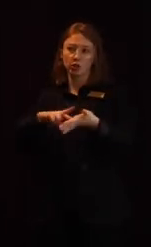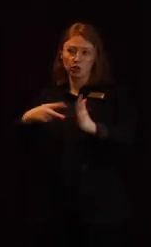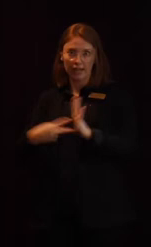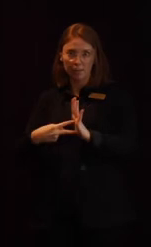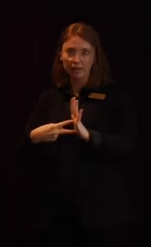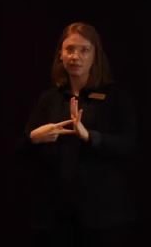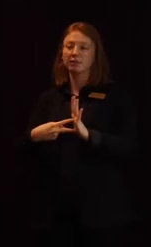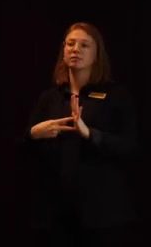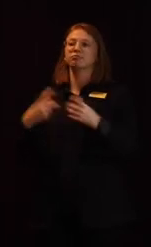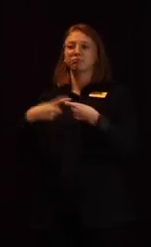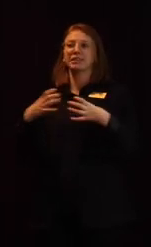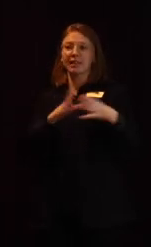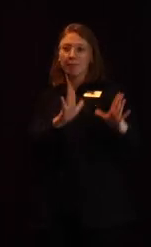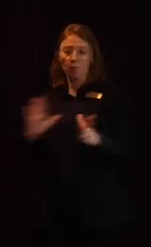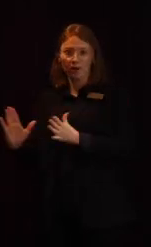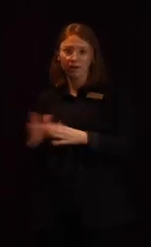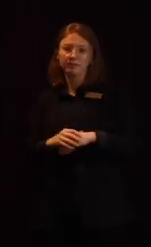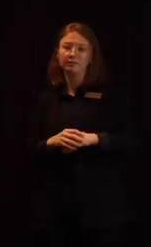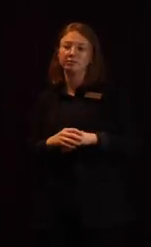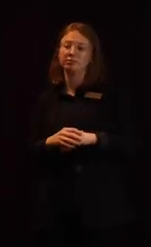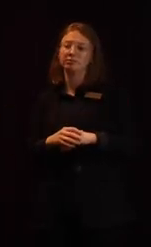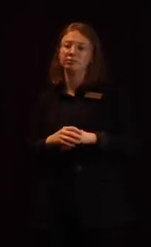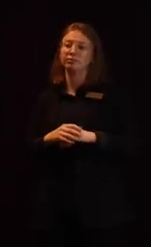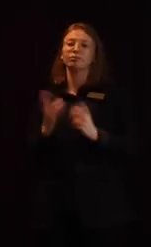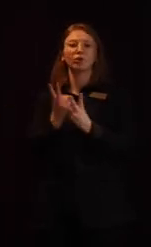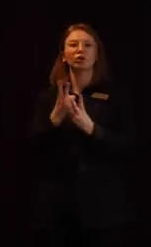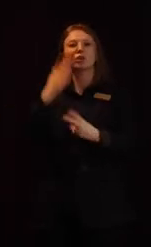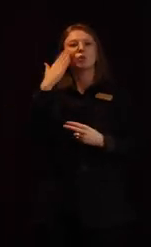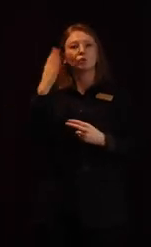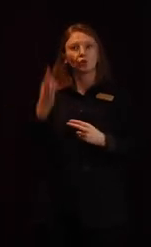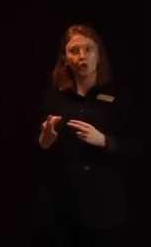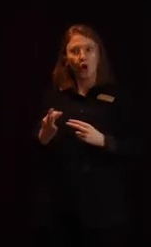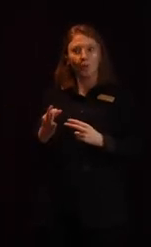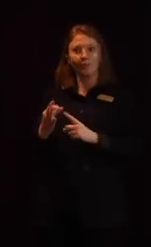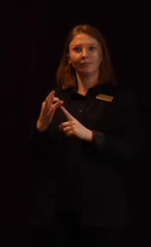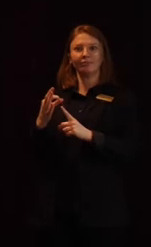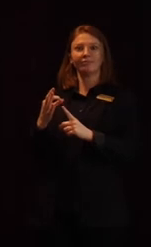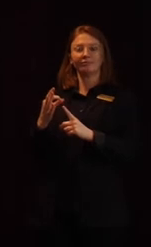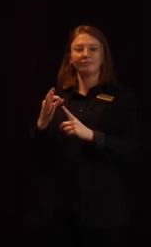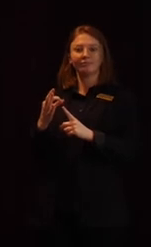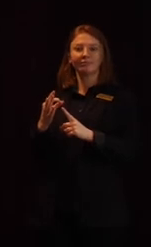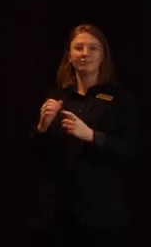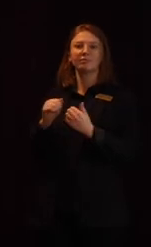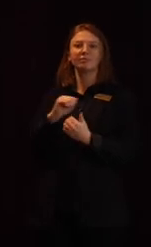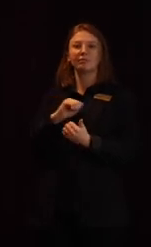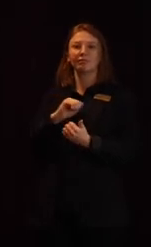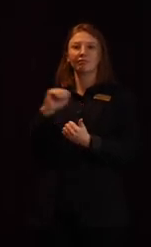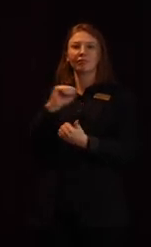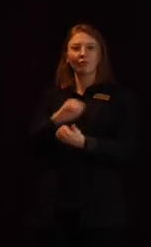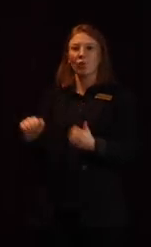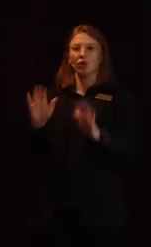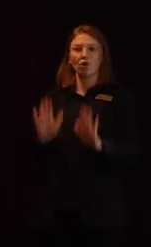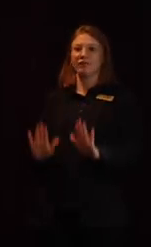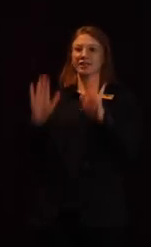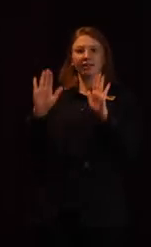fält. Det betyder ju helt enkelt att den kunskap som finns, den får ju absolut inte stanna